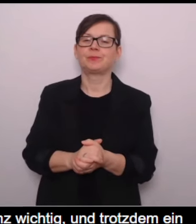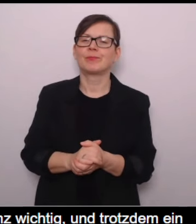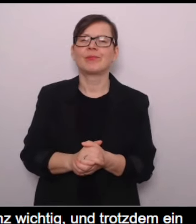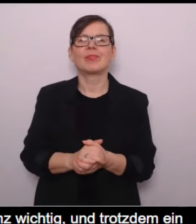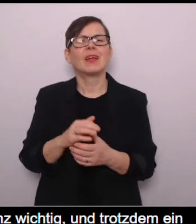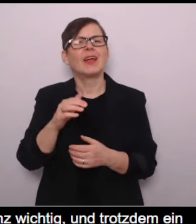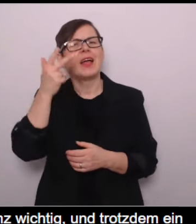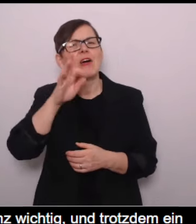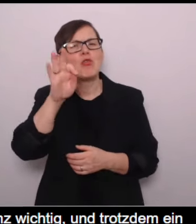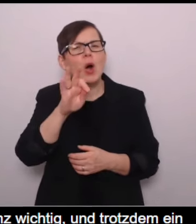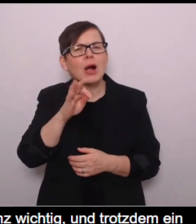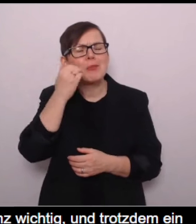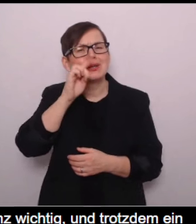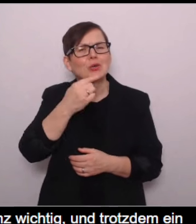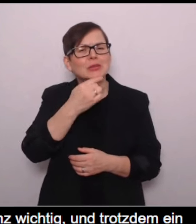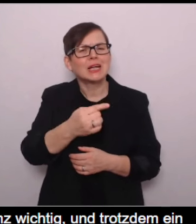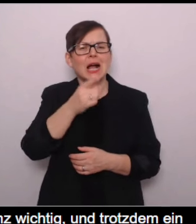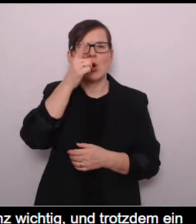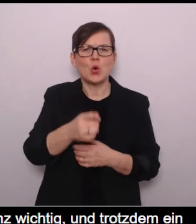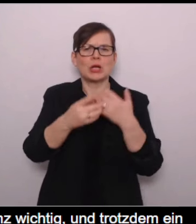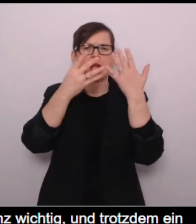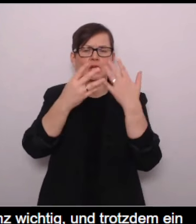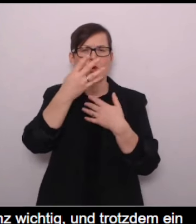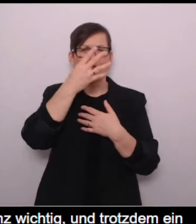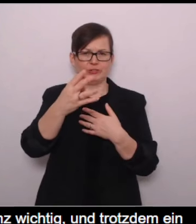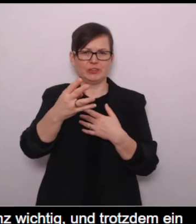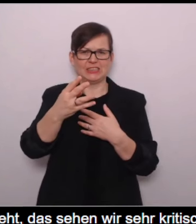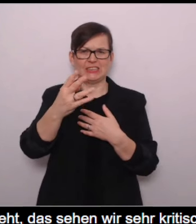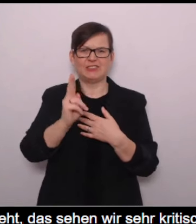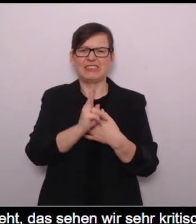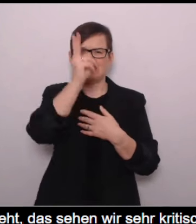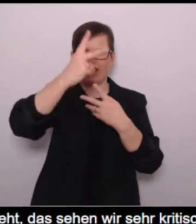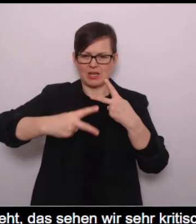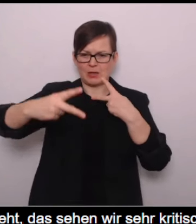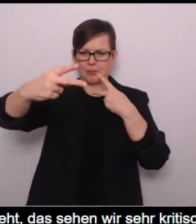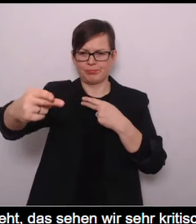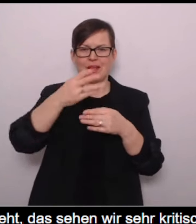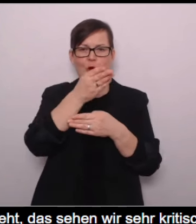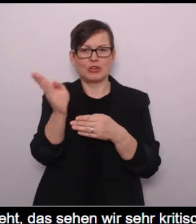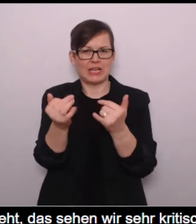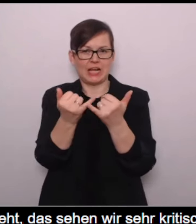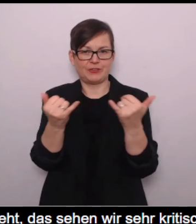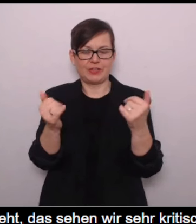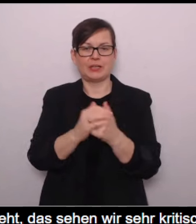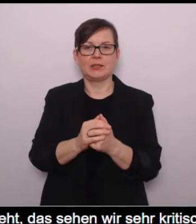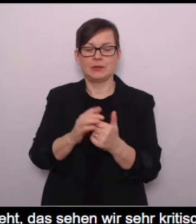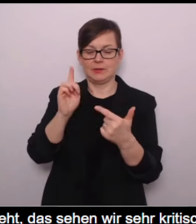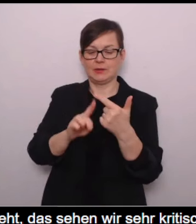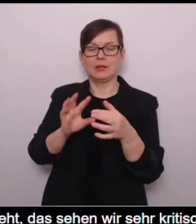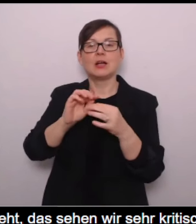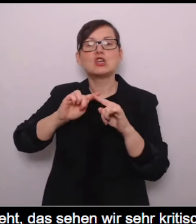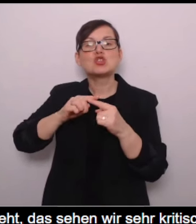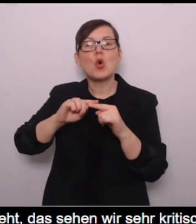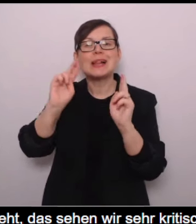Danke, ich hätte zwei Fragen zum Haushalt und dann zwei inhaltliche Fragen noch zum Haushalt. Führacker, Sie nochmal sagen, die 149, wie die sich auf die beiden